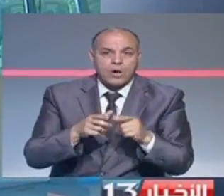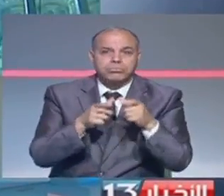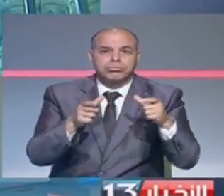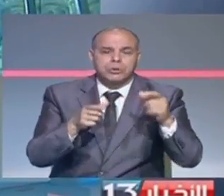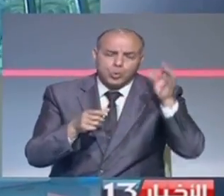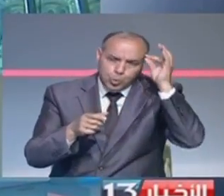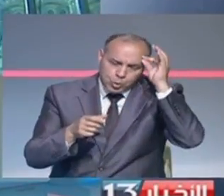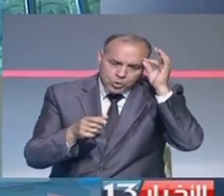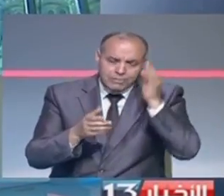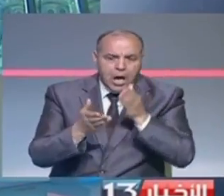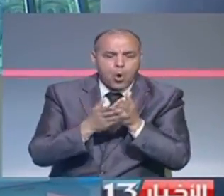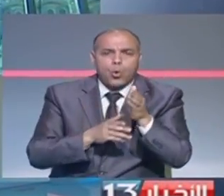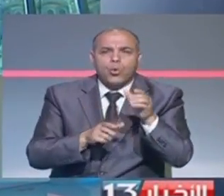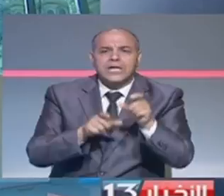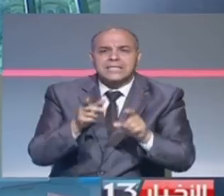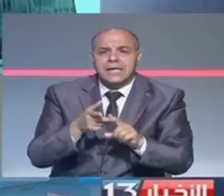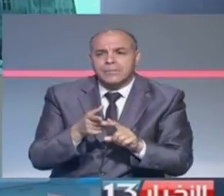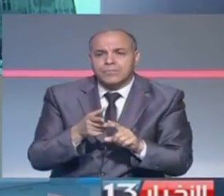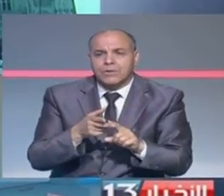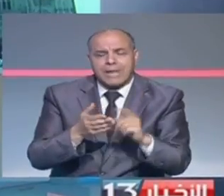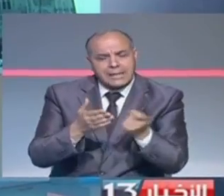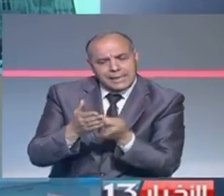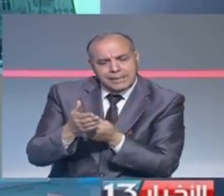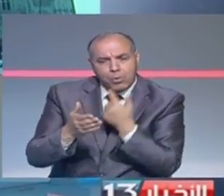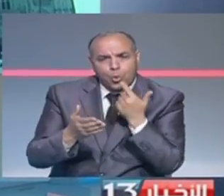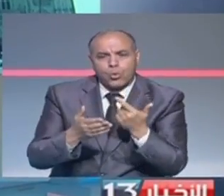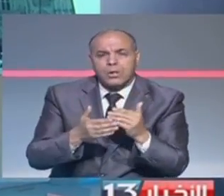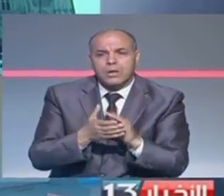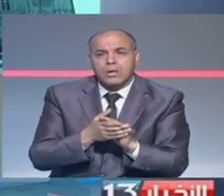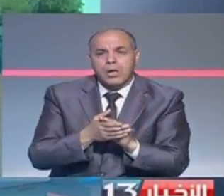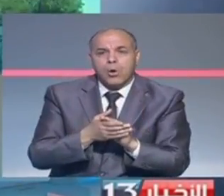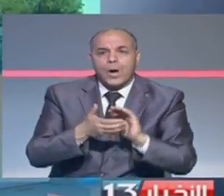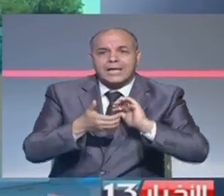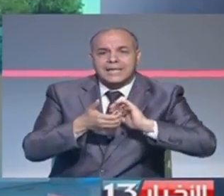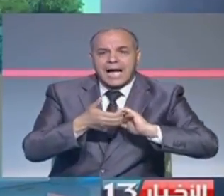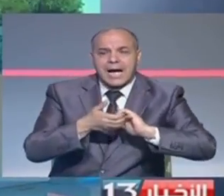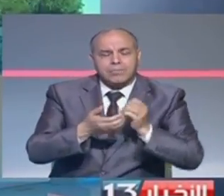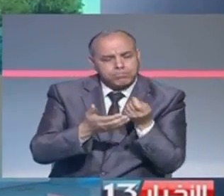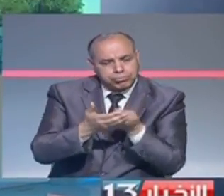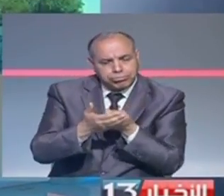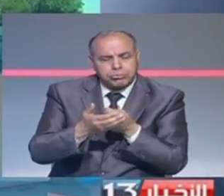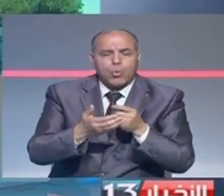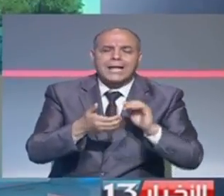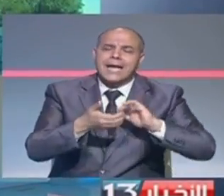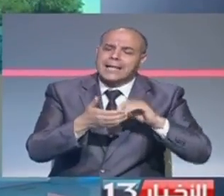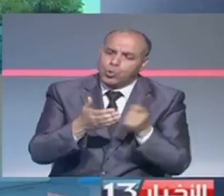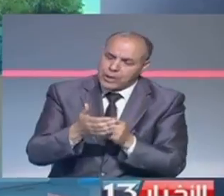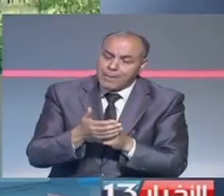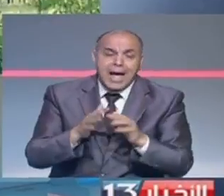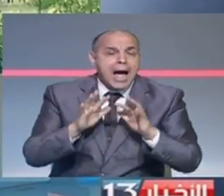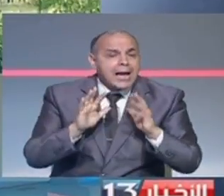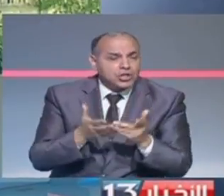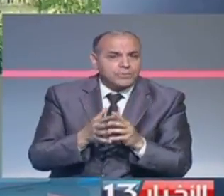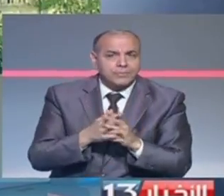التونسيه هي حقوق ال اه التاليف والحقوق المجاور واتحاد من شيرين و اتحاد الكتاب من اجل